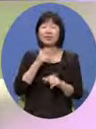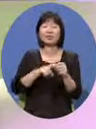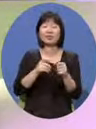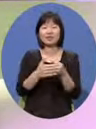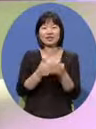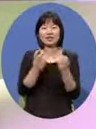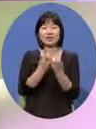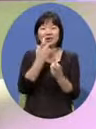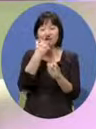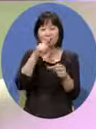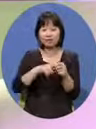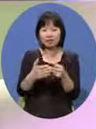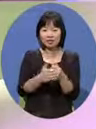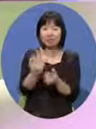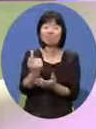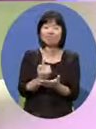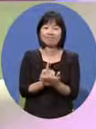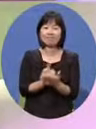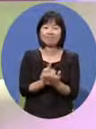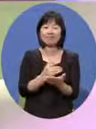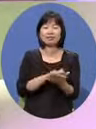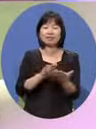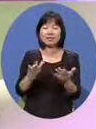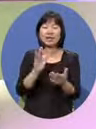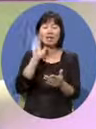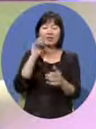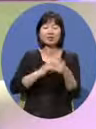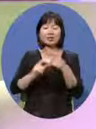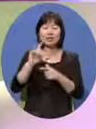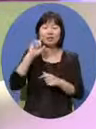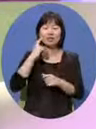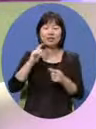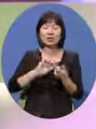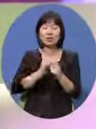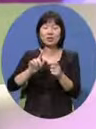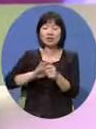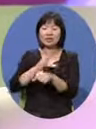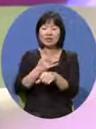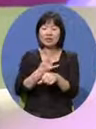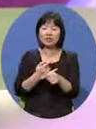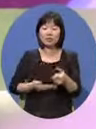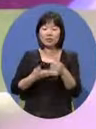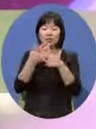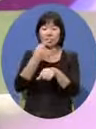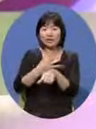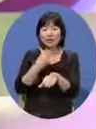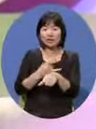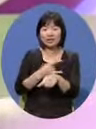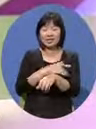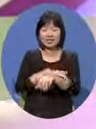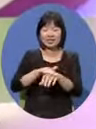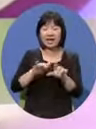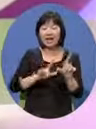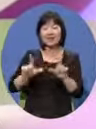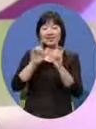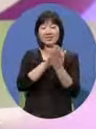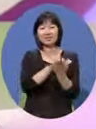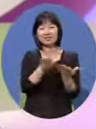그 방법 배우려고 나온 거니까 앞으로 더 예쁘고 서로 사랑하고 존경하면서 잘